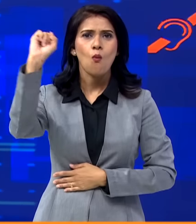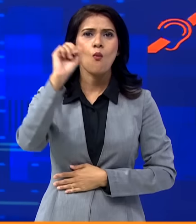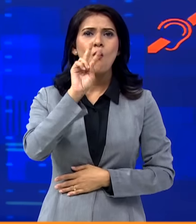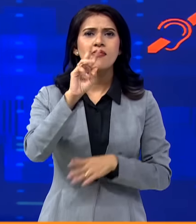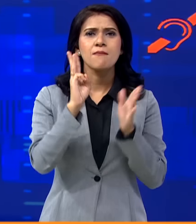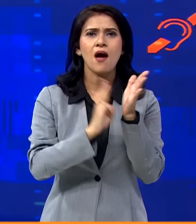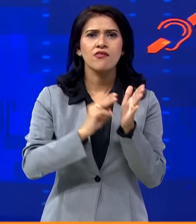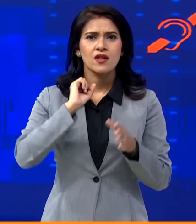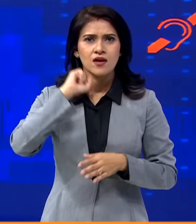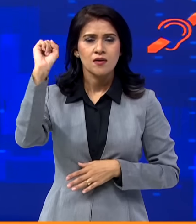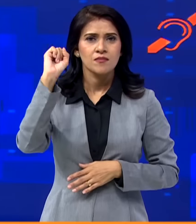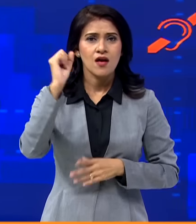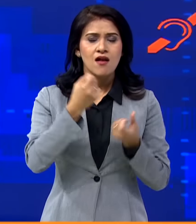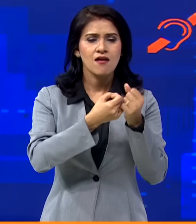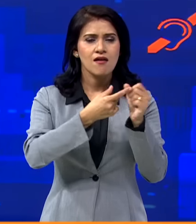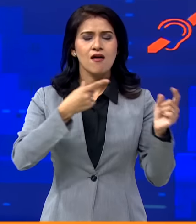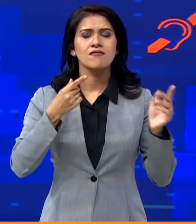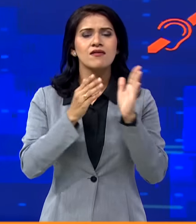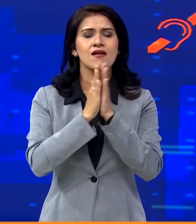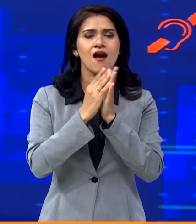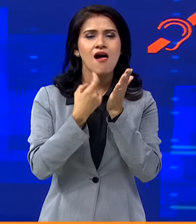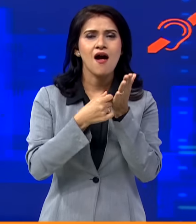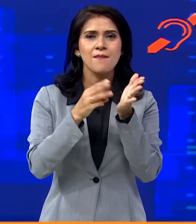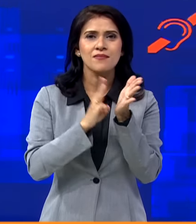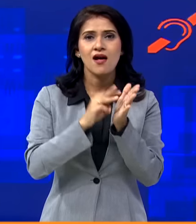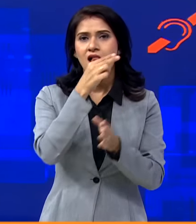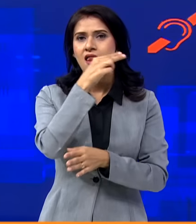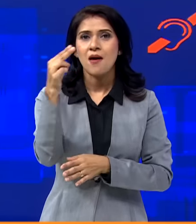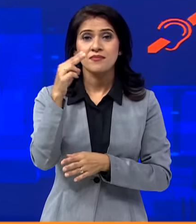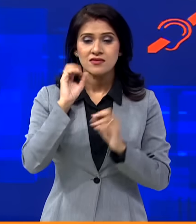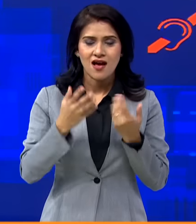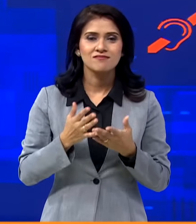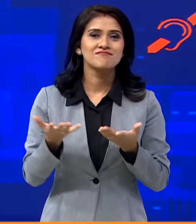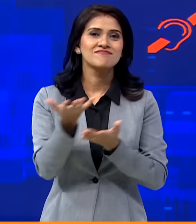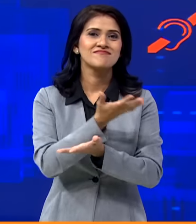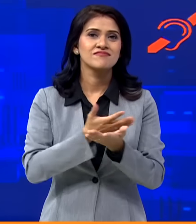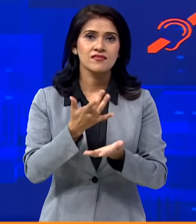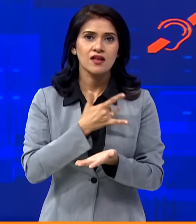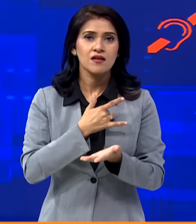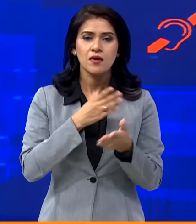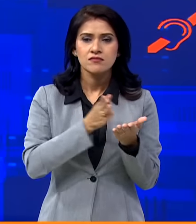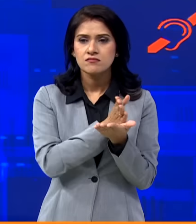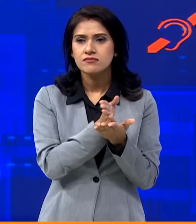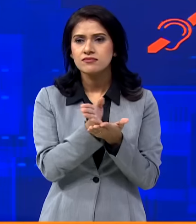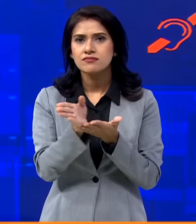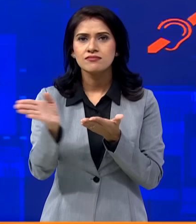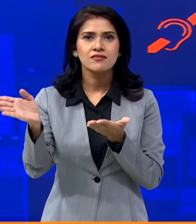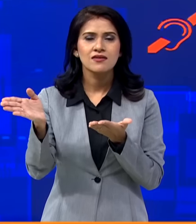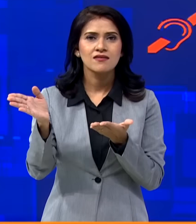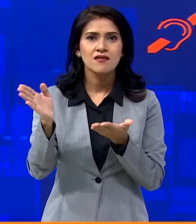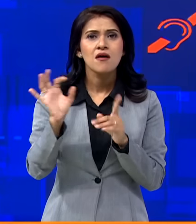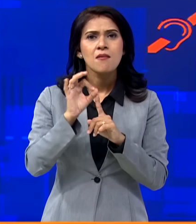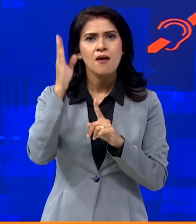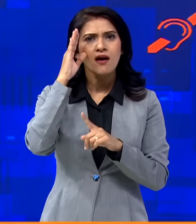रघुपति राघव राजा राम से हुआ करता था वो महात्मा गांधी की कांग्रेस मोहम्मद अली जिन्ना के रास्ते प चली गई इसलिए मेरा